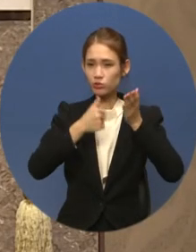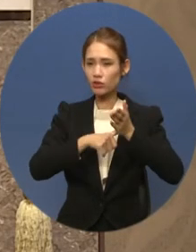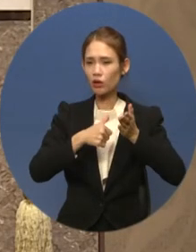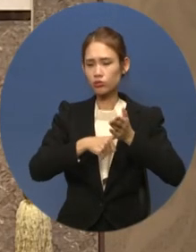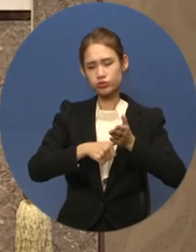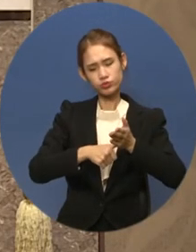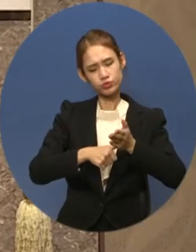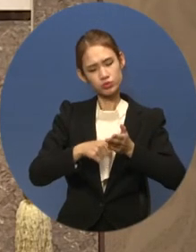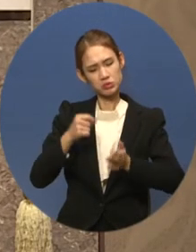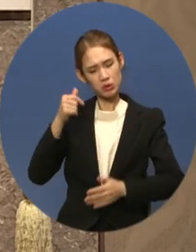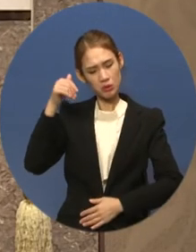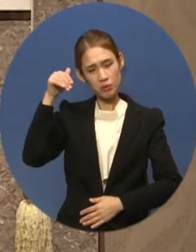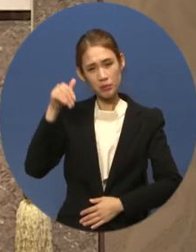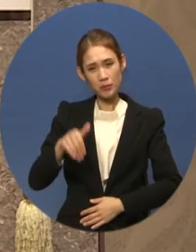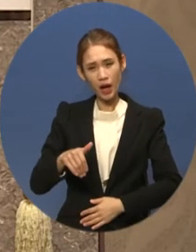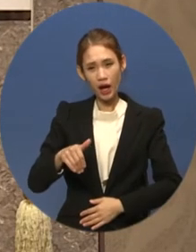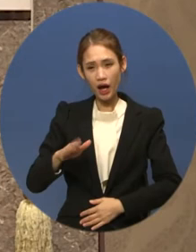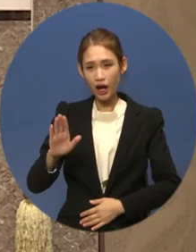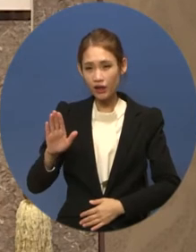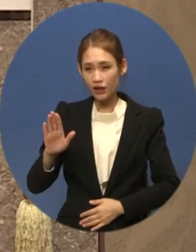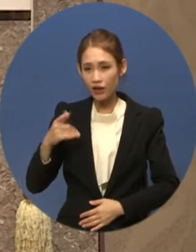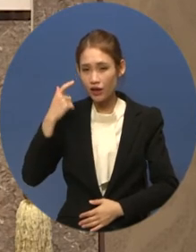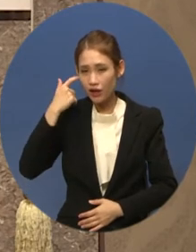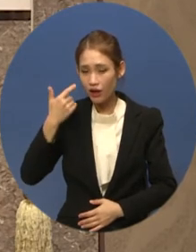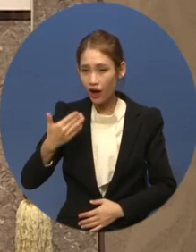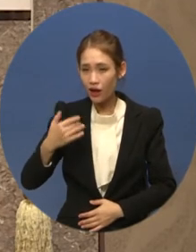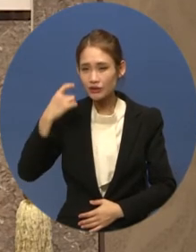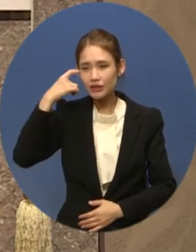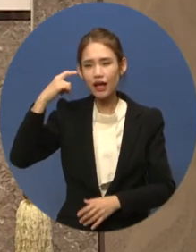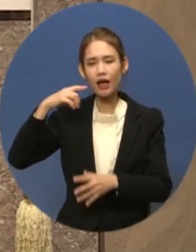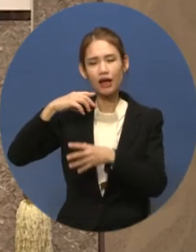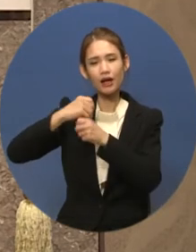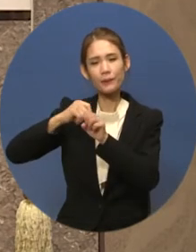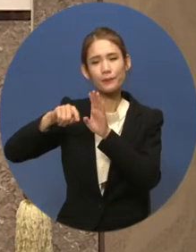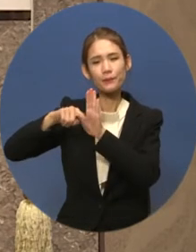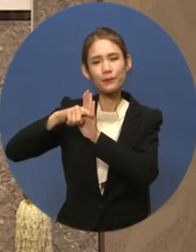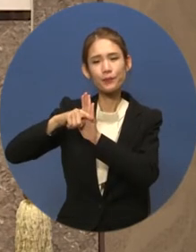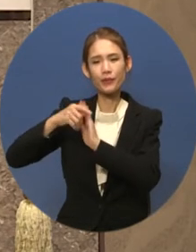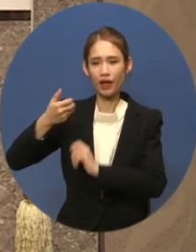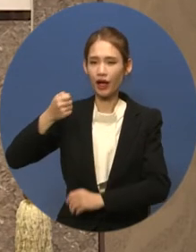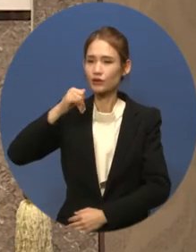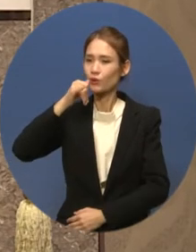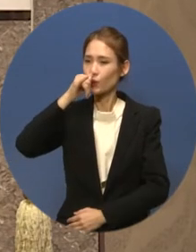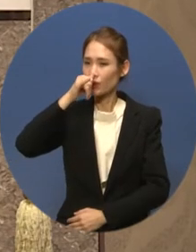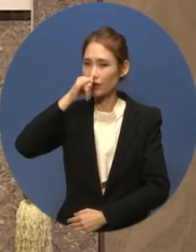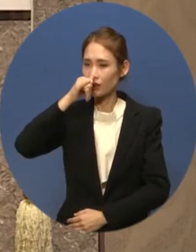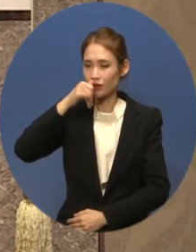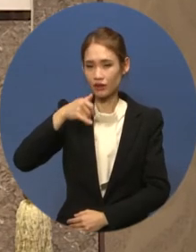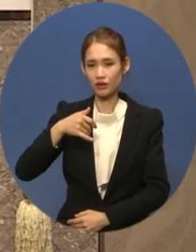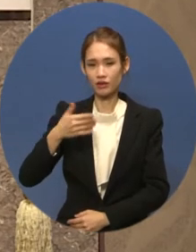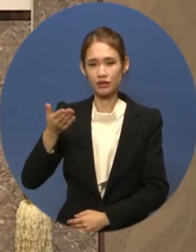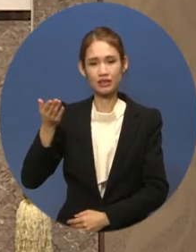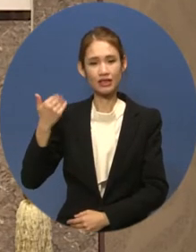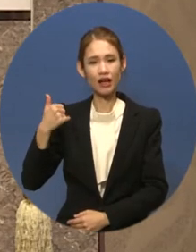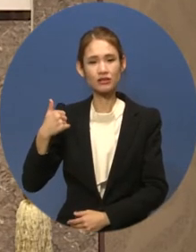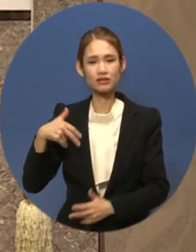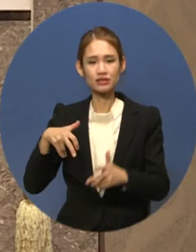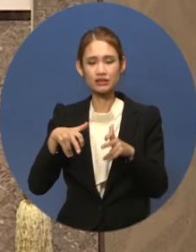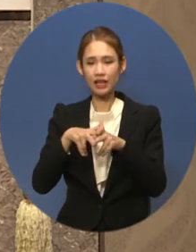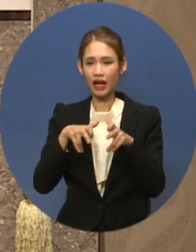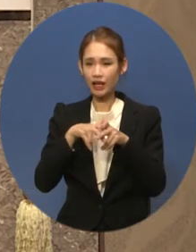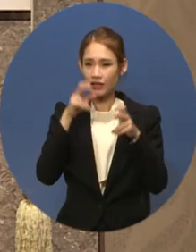않을까 아 질이 좀 떨어지지 않을까 이런 편견을 가진 분들이 하지만 있으세요 어 예전에 모 장애인기업